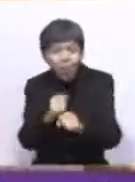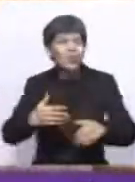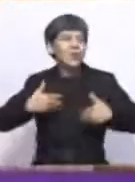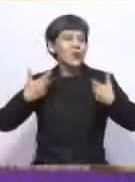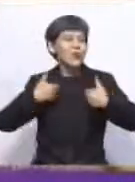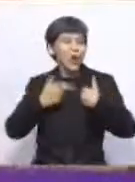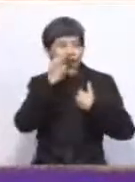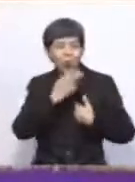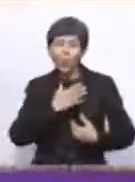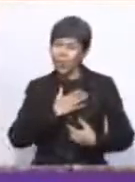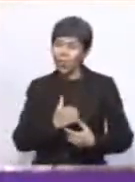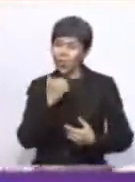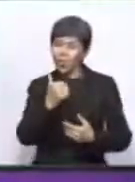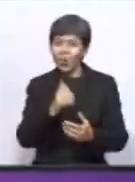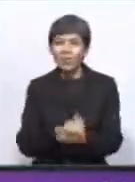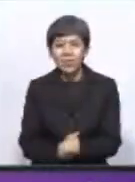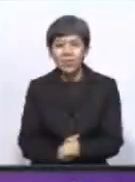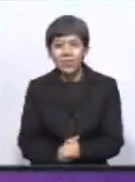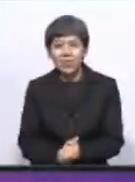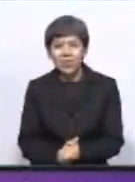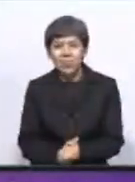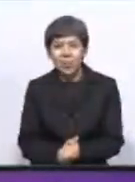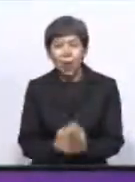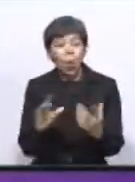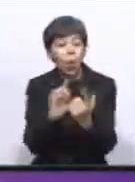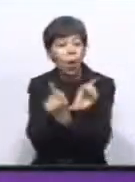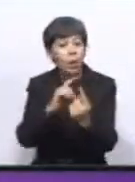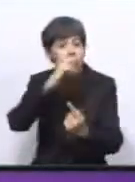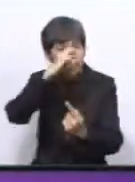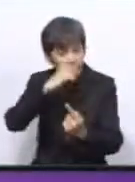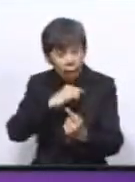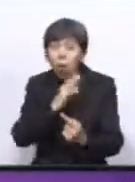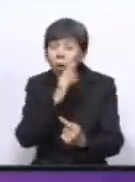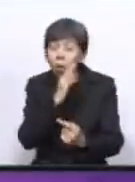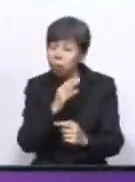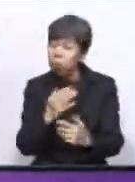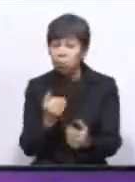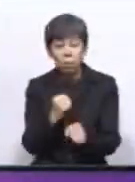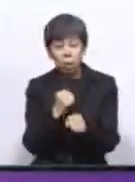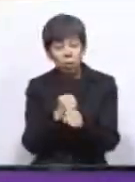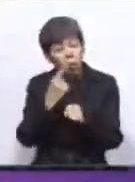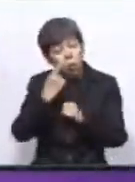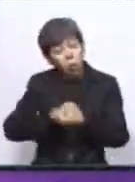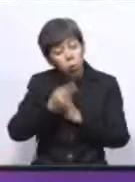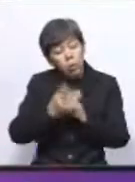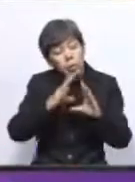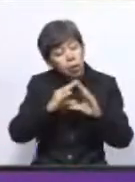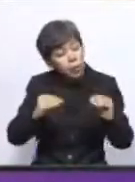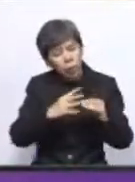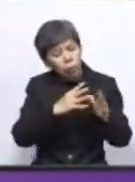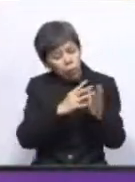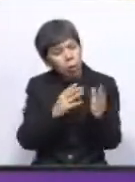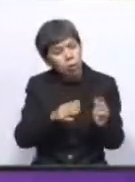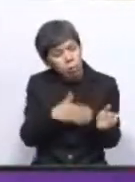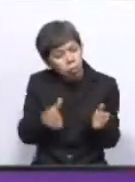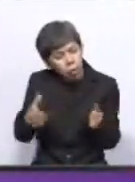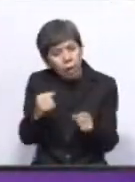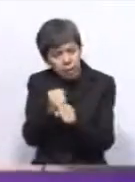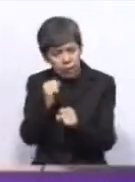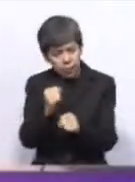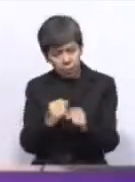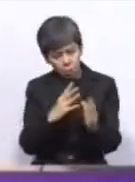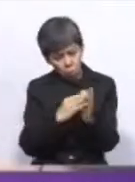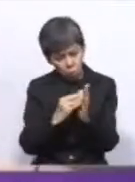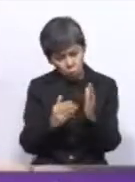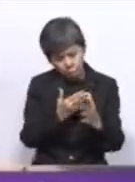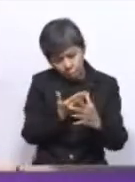จให้กับคนที่มารับชมโดยวัฒนธรรมไทยนะครับหากไม่ได้รับการถ่ายทอดก็อาจสูญหายไปตามกาลเวลาซึ่งการถ่าย